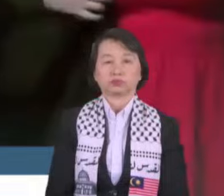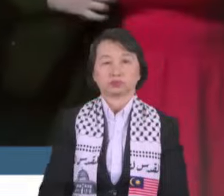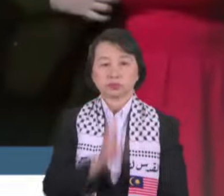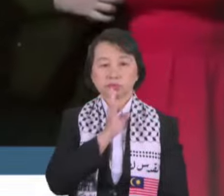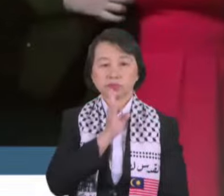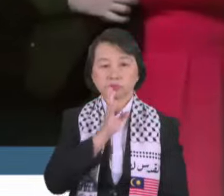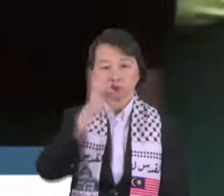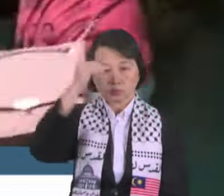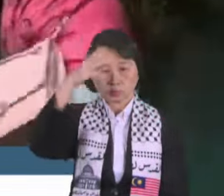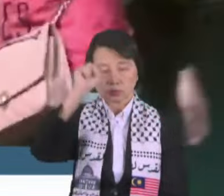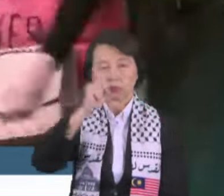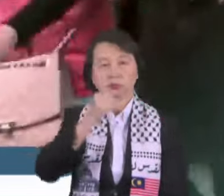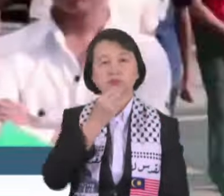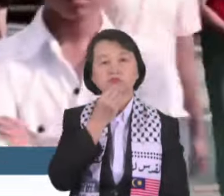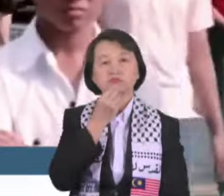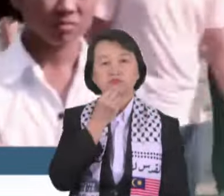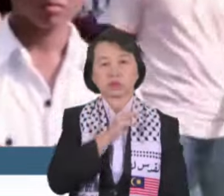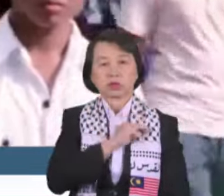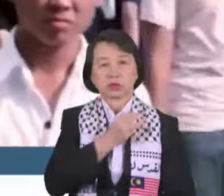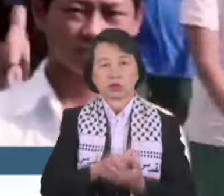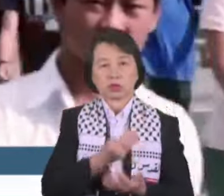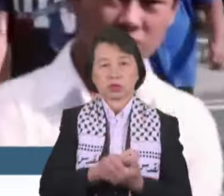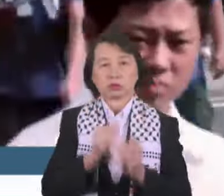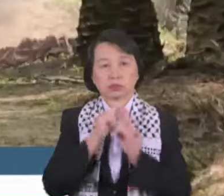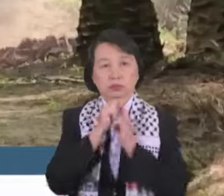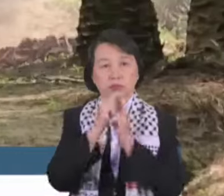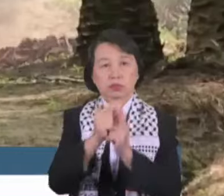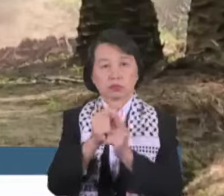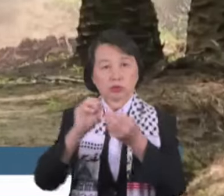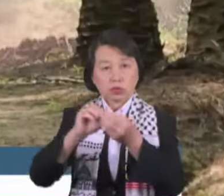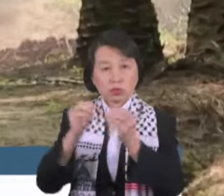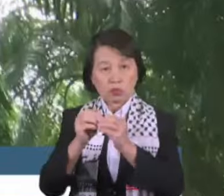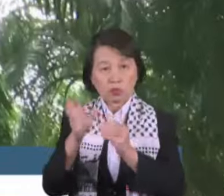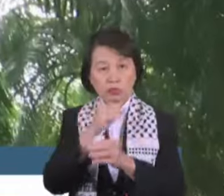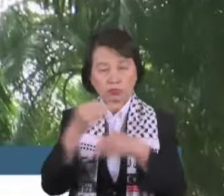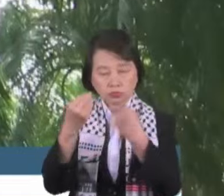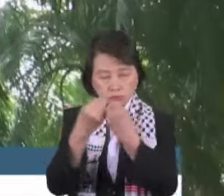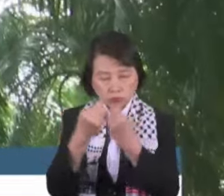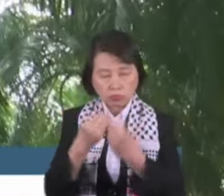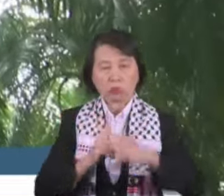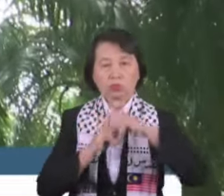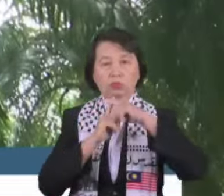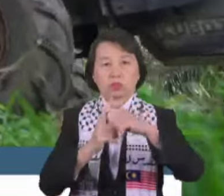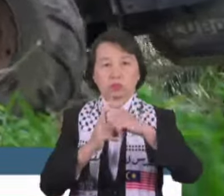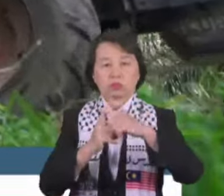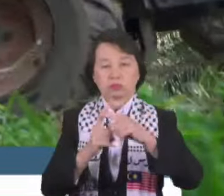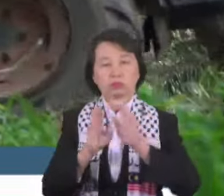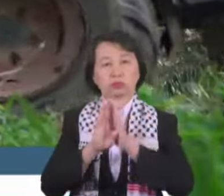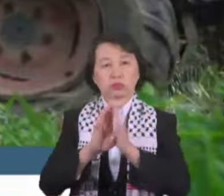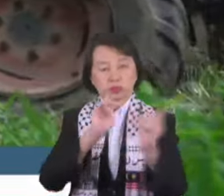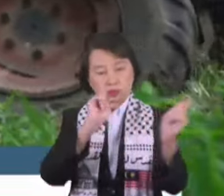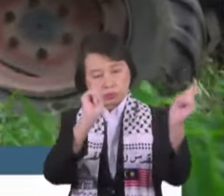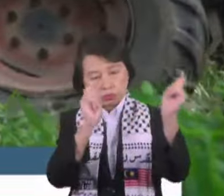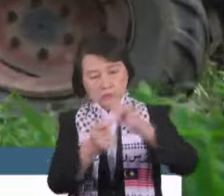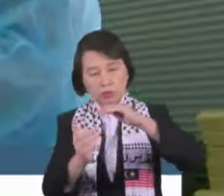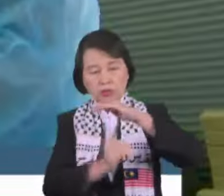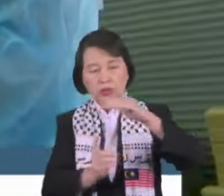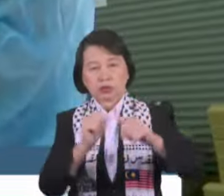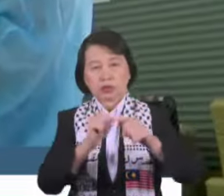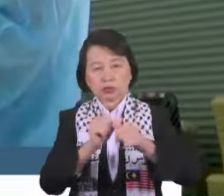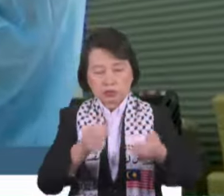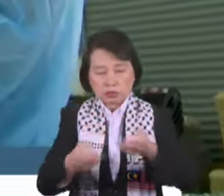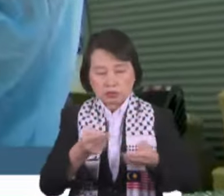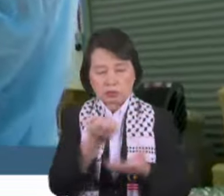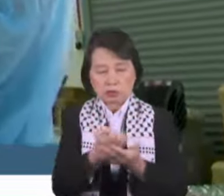Menurut Dato' Sri Anwar yang juga Menteri Kewangan, dalam satu kenyataan, angka dan indikator yang positif bukti reformasi dasar serta